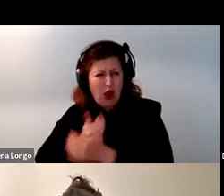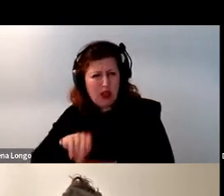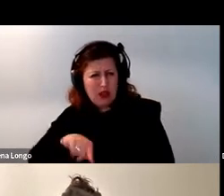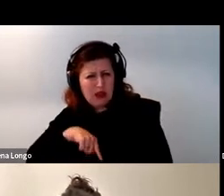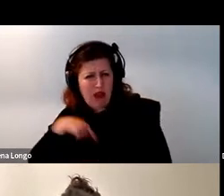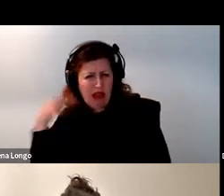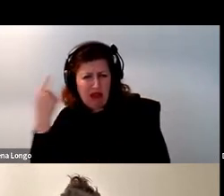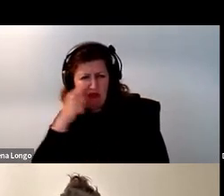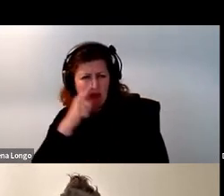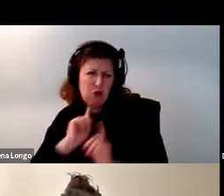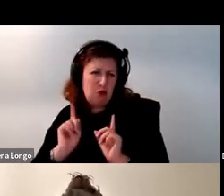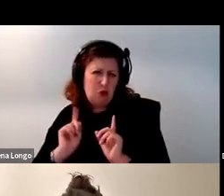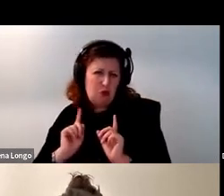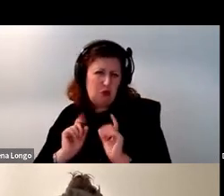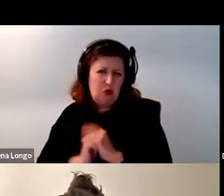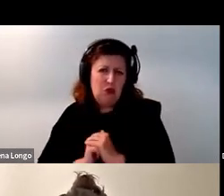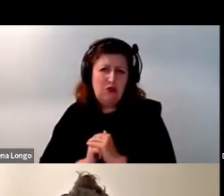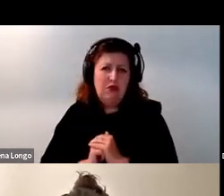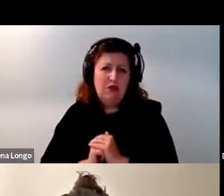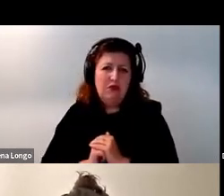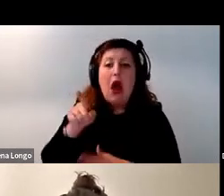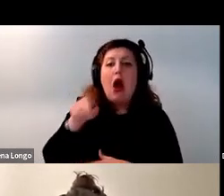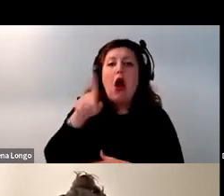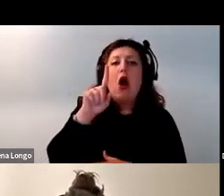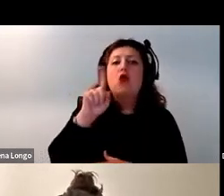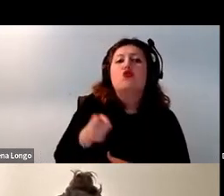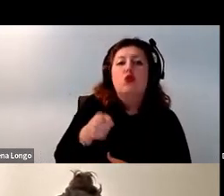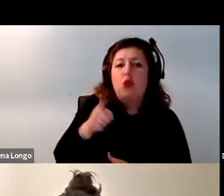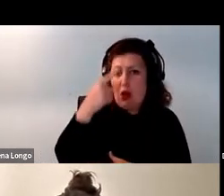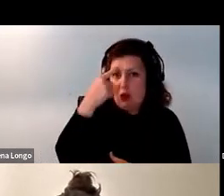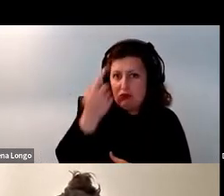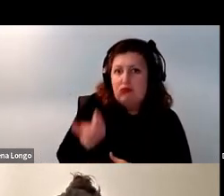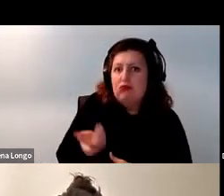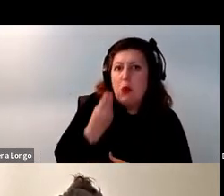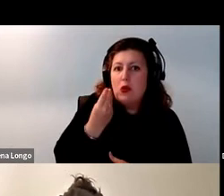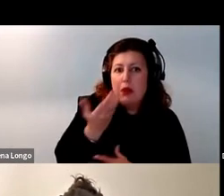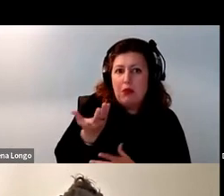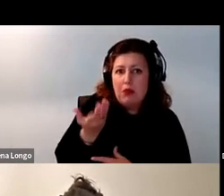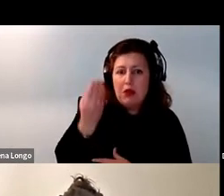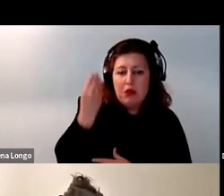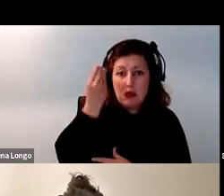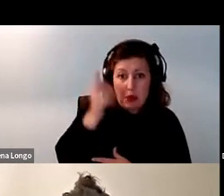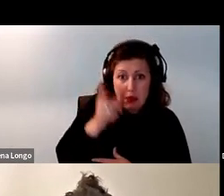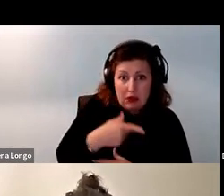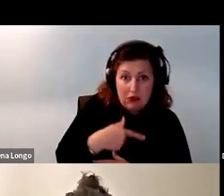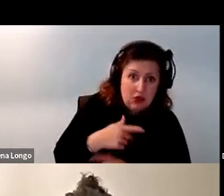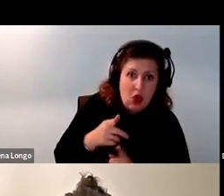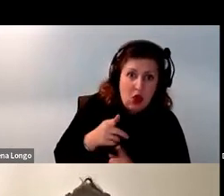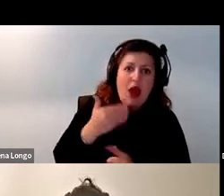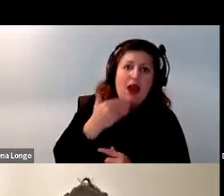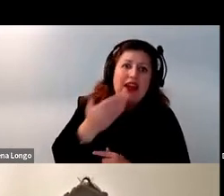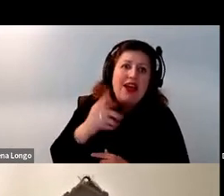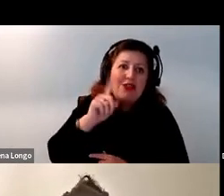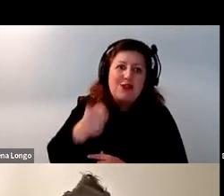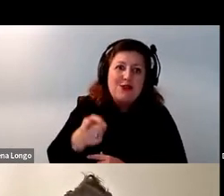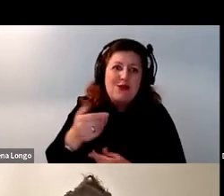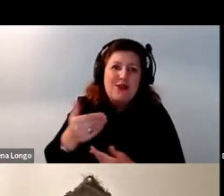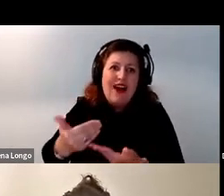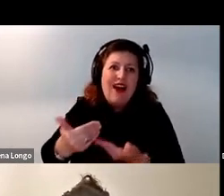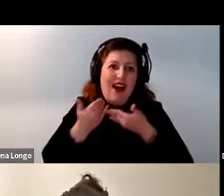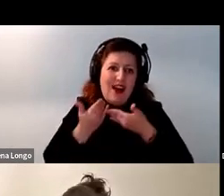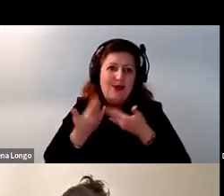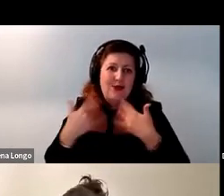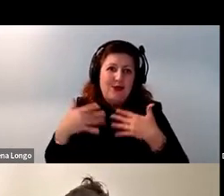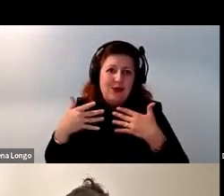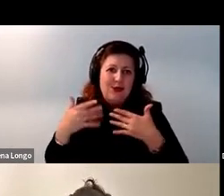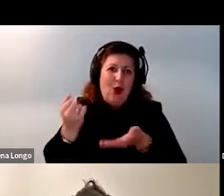aiuto di Giulia di questa parte, perché poi è molto tecnica, quindi forse noi l'abbiamo sentita meno perché Giulia ha dato un grande contributo. Questo può